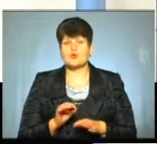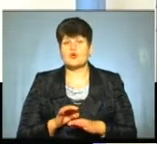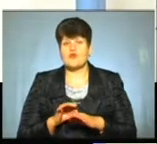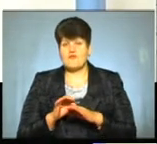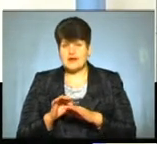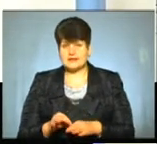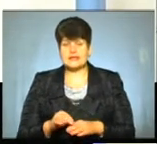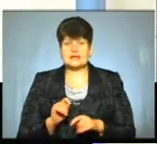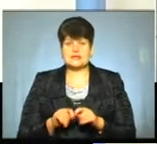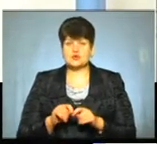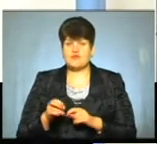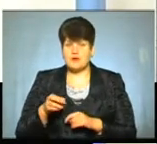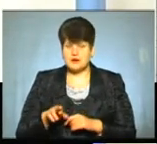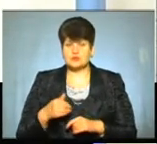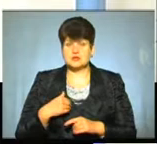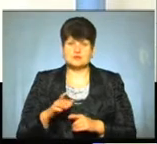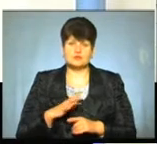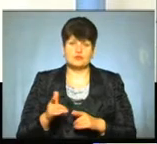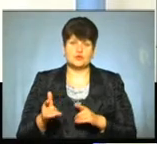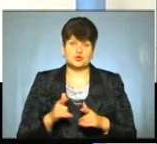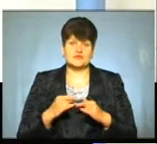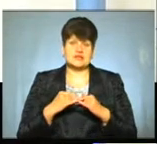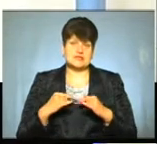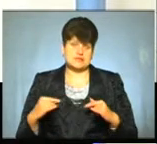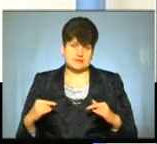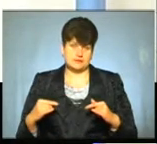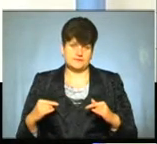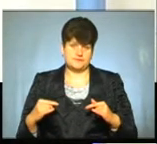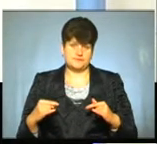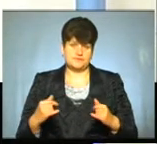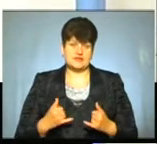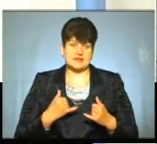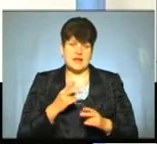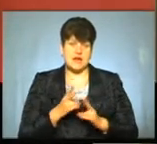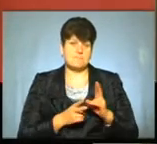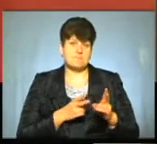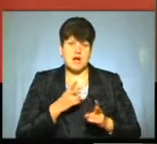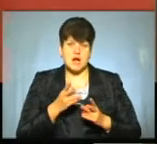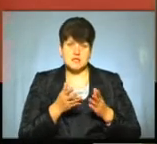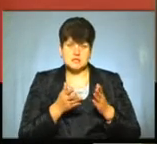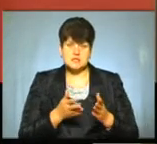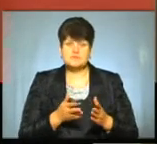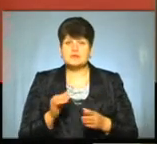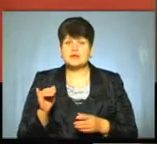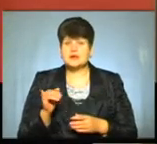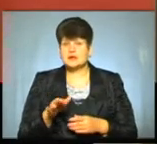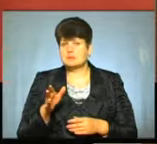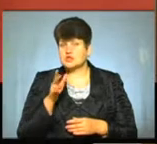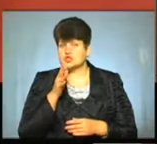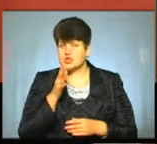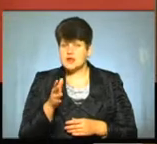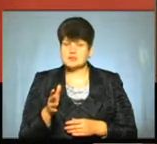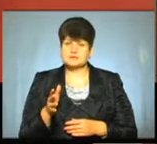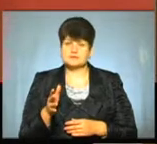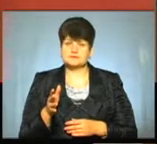такого тестування, то в нас був відповідно підготовлений стіл для апеляцій, і під час